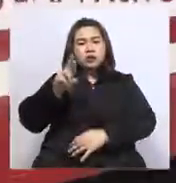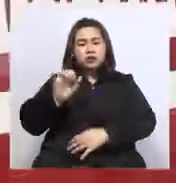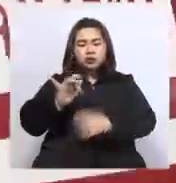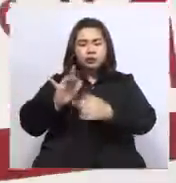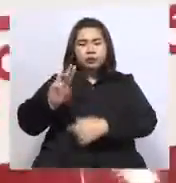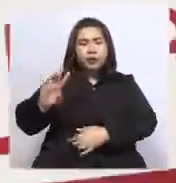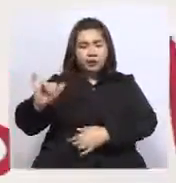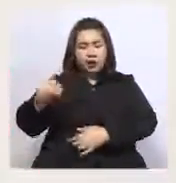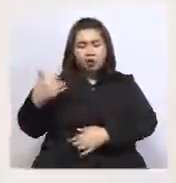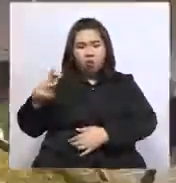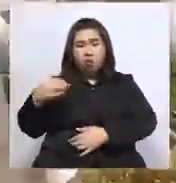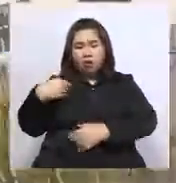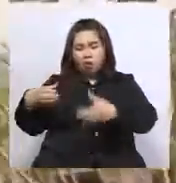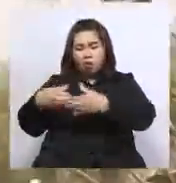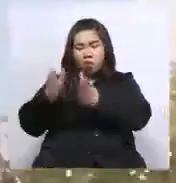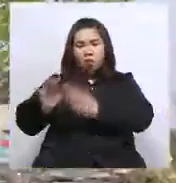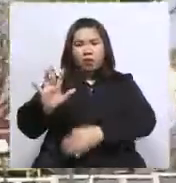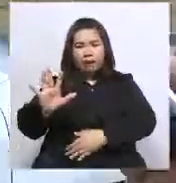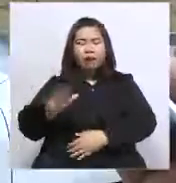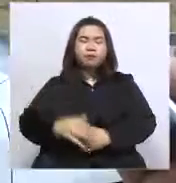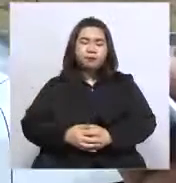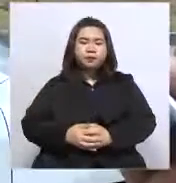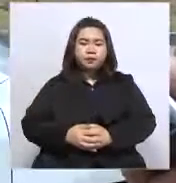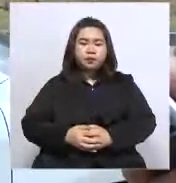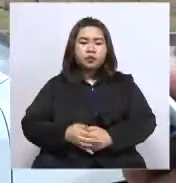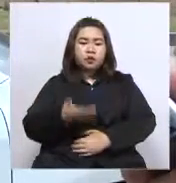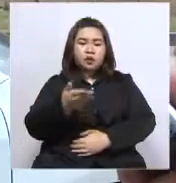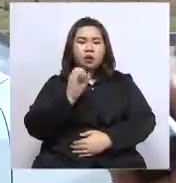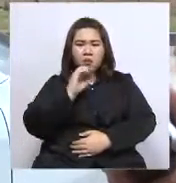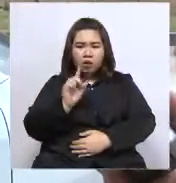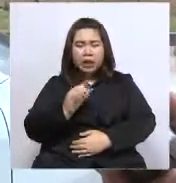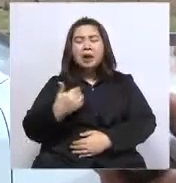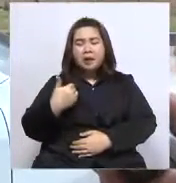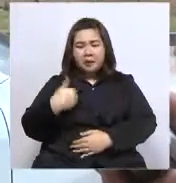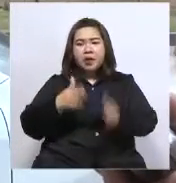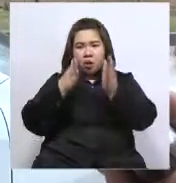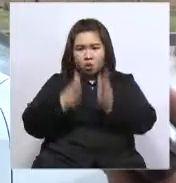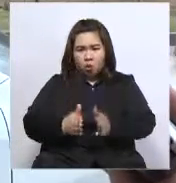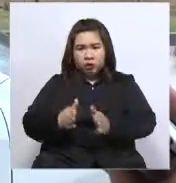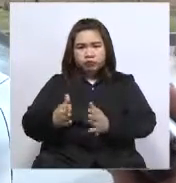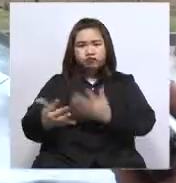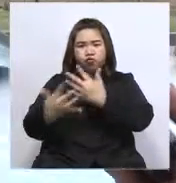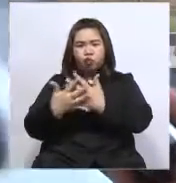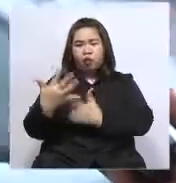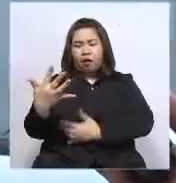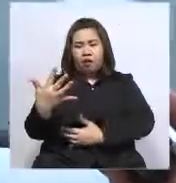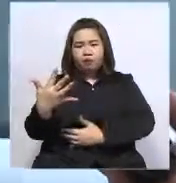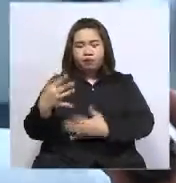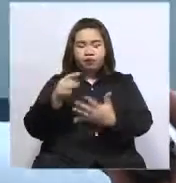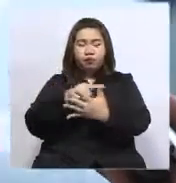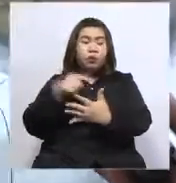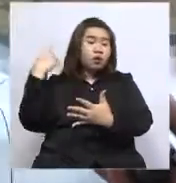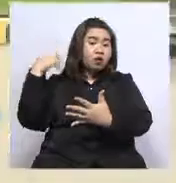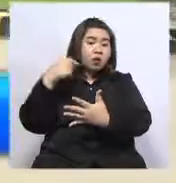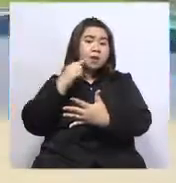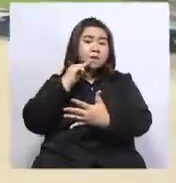ยวรวมกับพวก5คนนายนพดลทนายความนะครับบอกว่าคดีความดังกล่าวมีผู้ต้องหาทั้งหมด5คนแยกเป็นนางสา